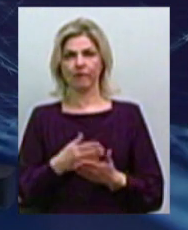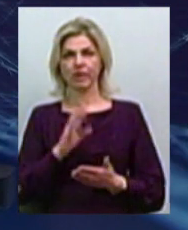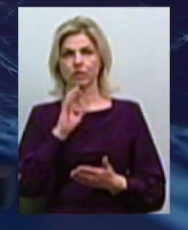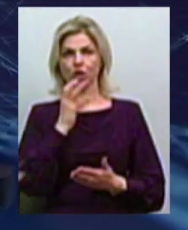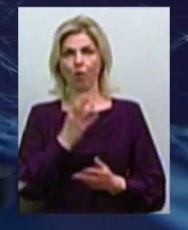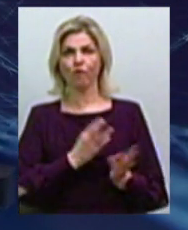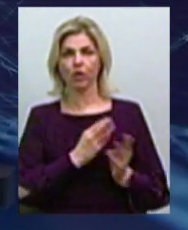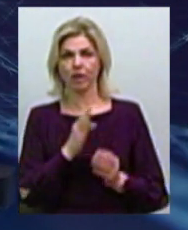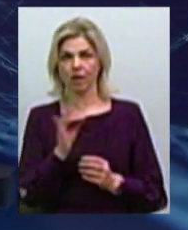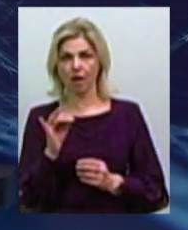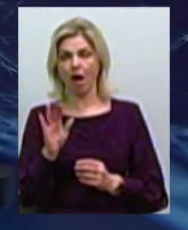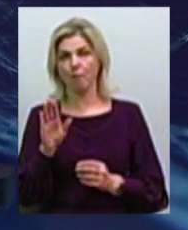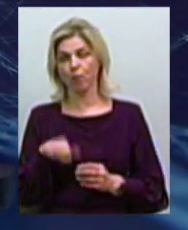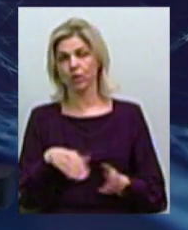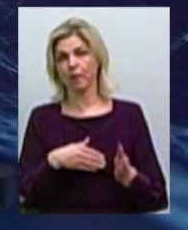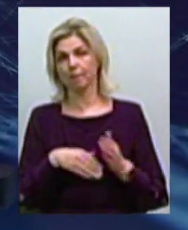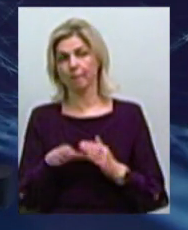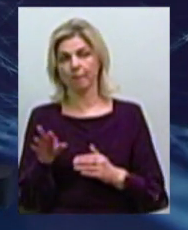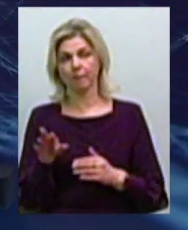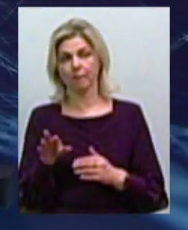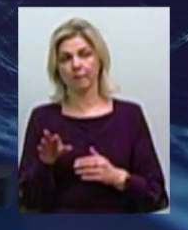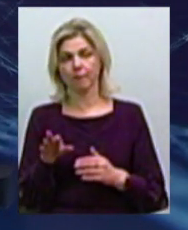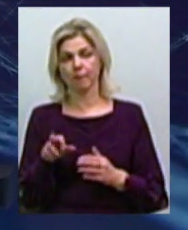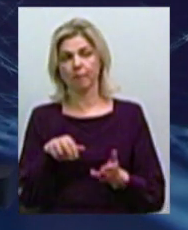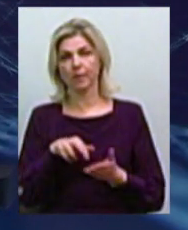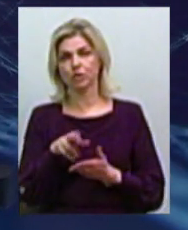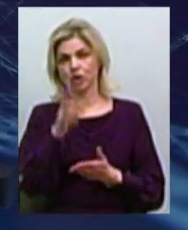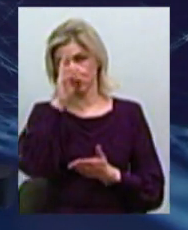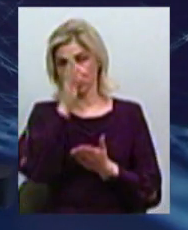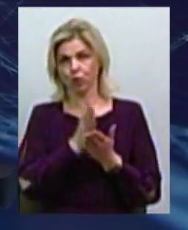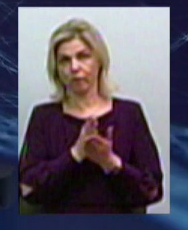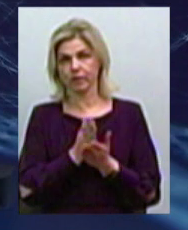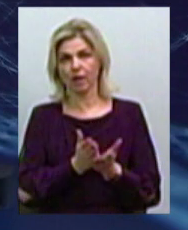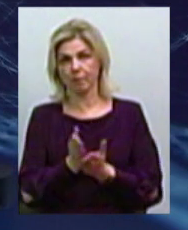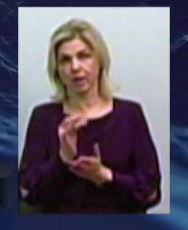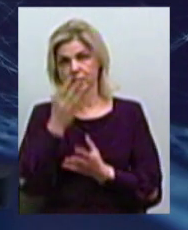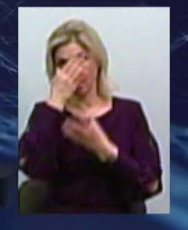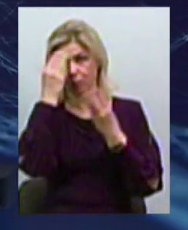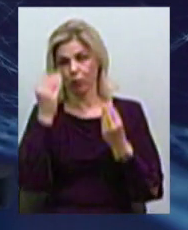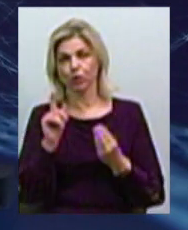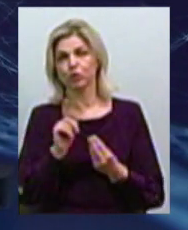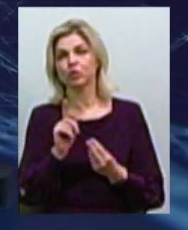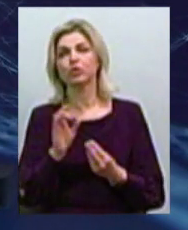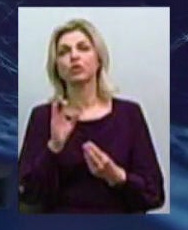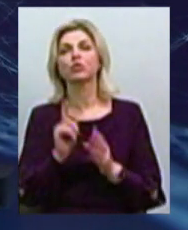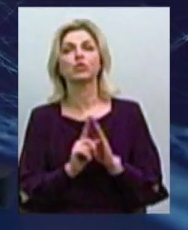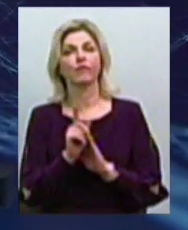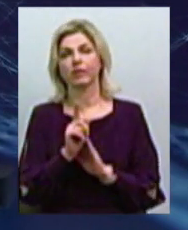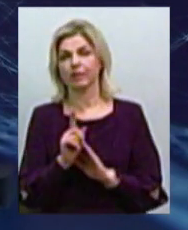волонтери, а потім пішли по чиновницькому напрямку і забули про те, з чого вони